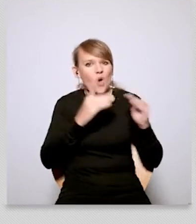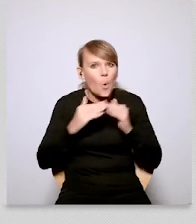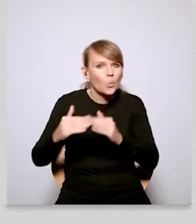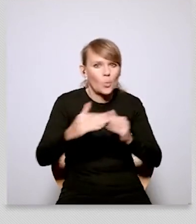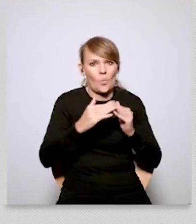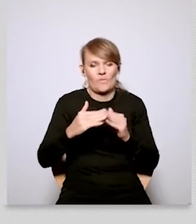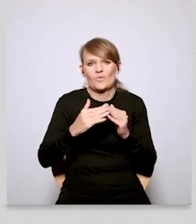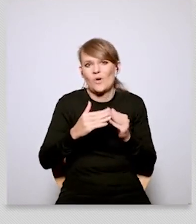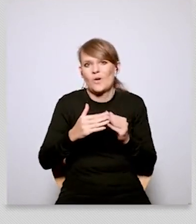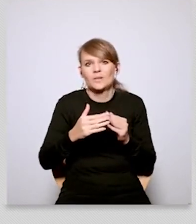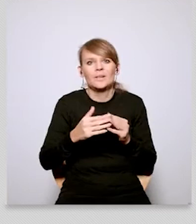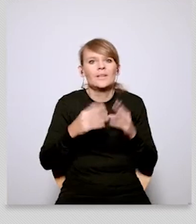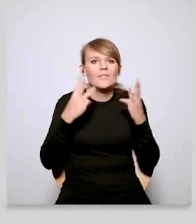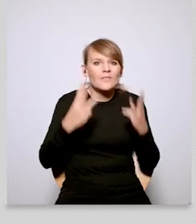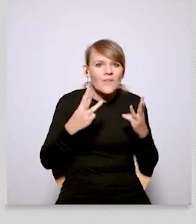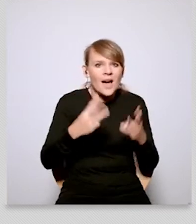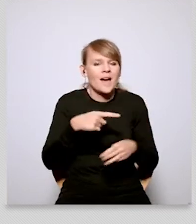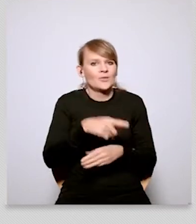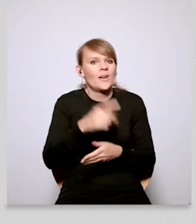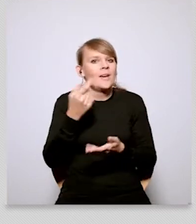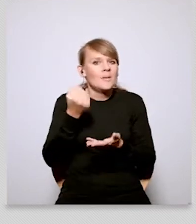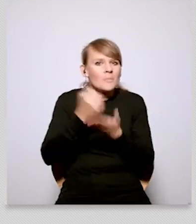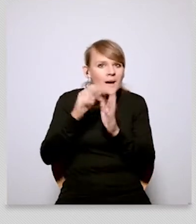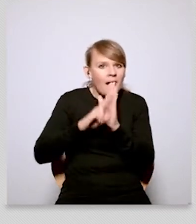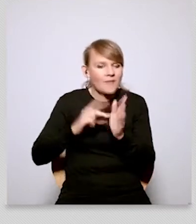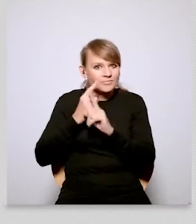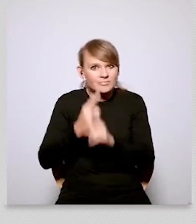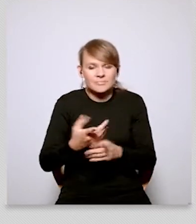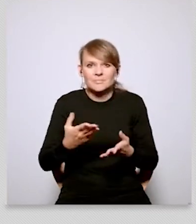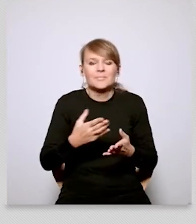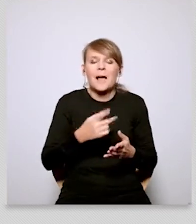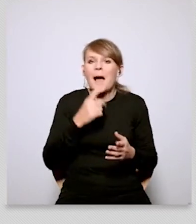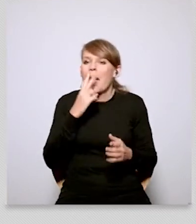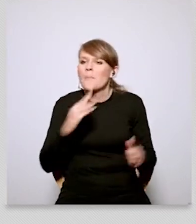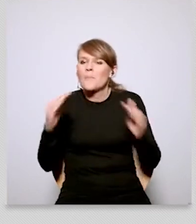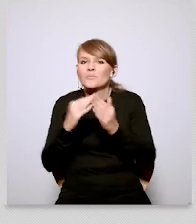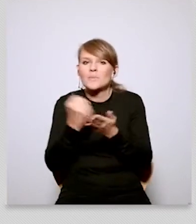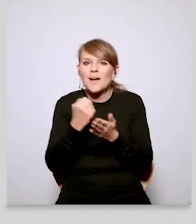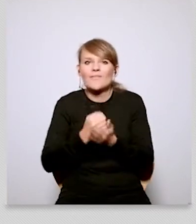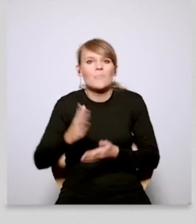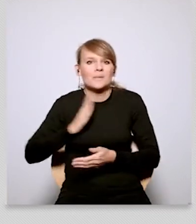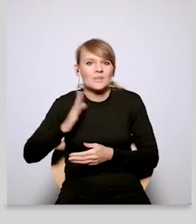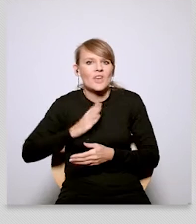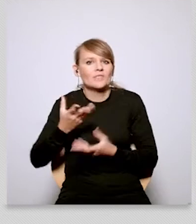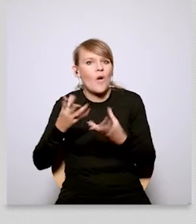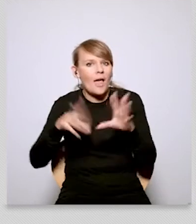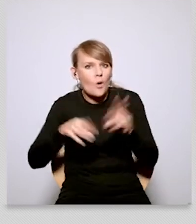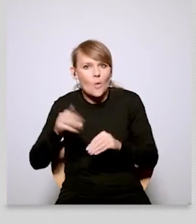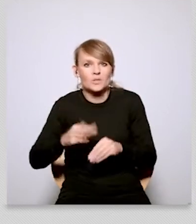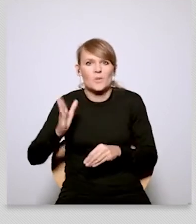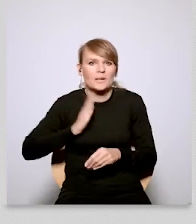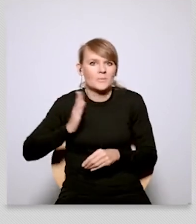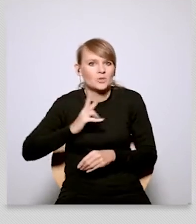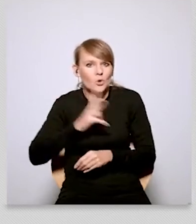praworządnością, z na przykład kwestiami dotyczącymi bezpieczeństwa ekonomicznego, bezpieczeństwa socjalnego,